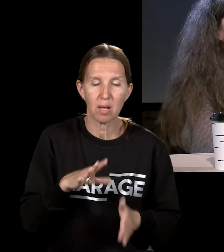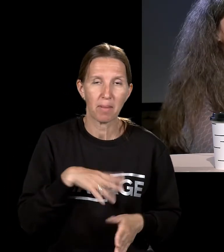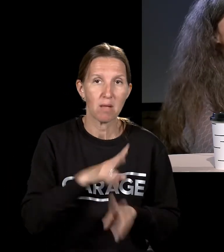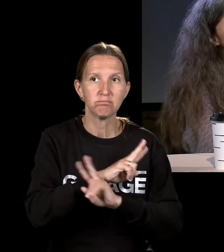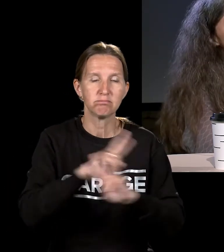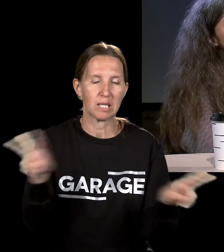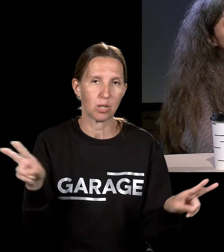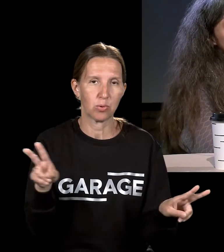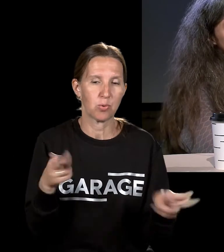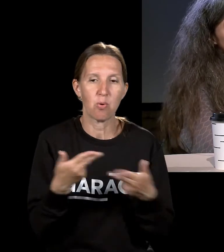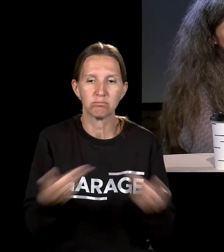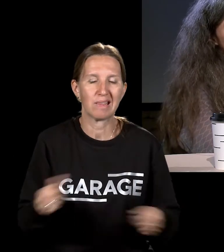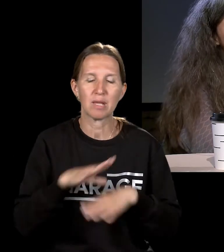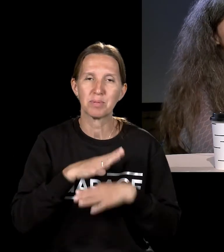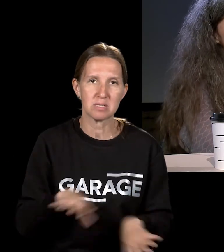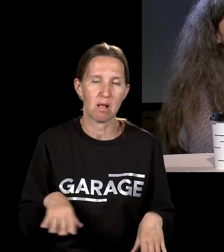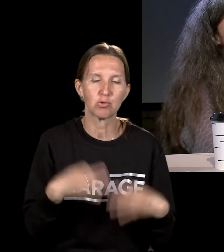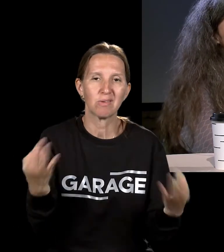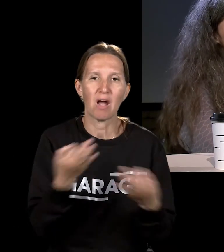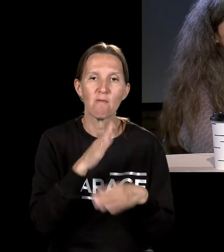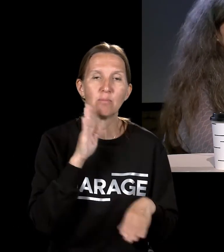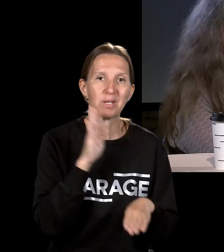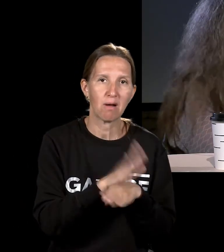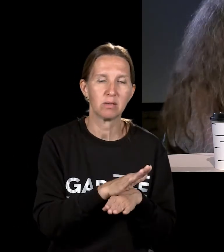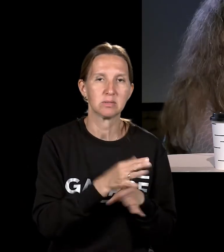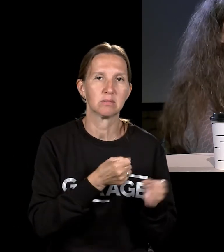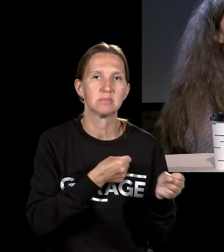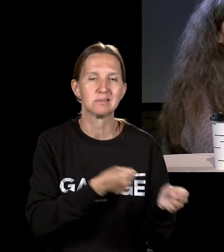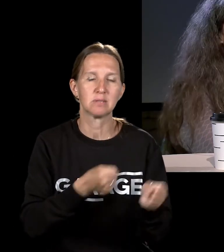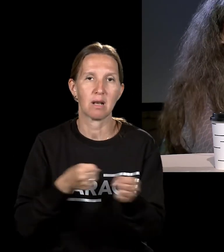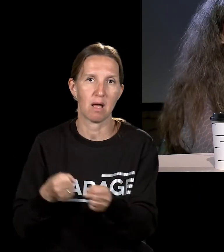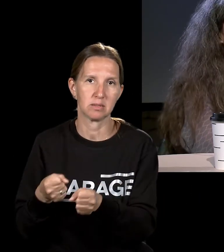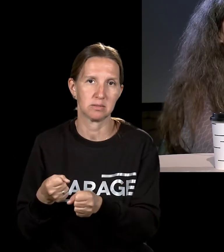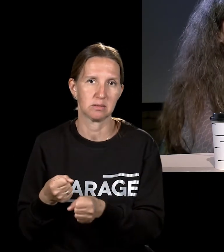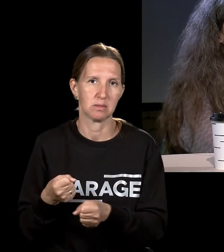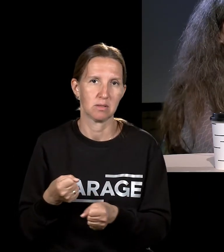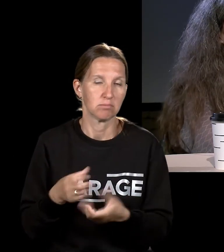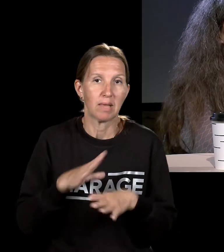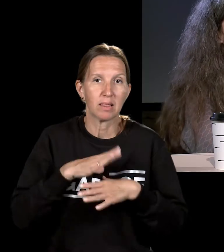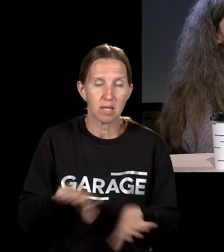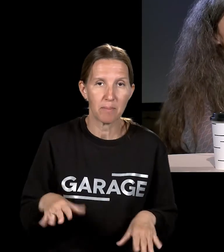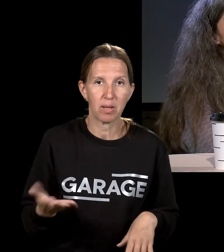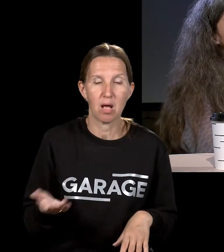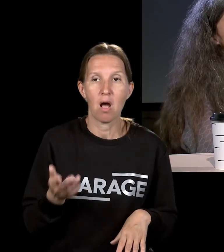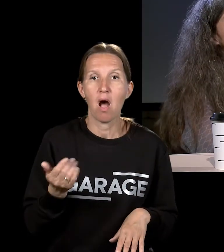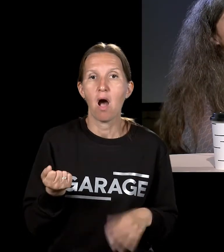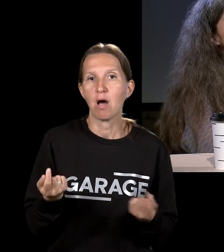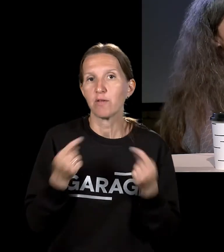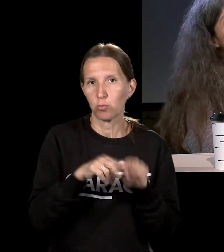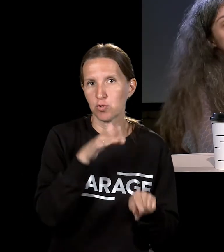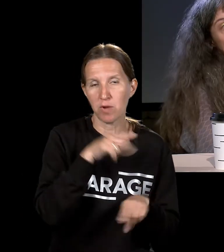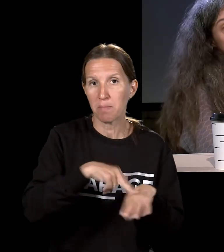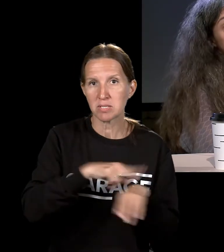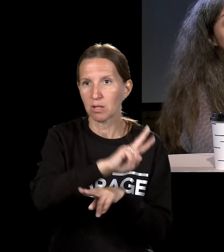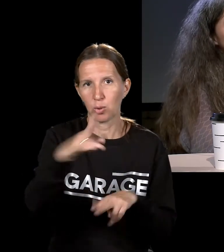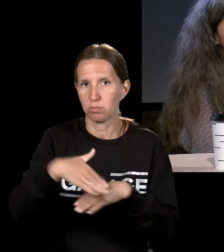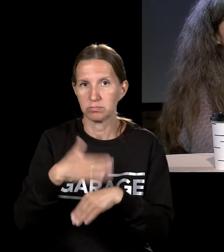никто не признал, что никакого приказа стрелять на поражение вроде бы не было, при этом этих полицейских